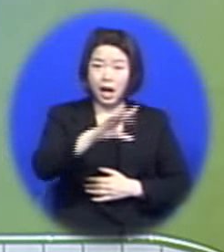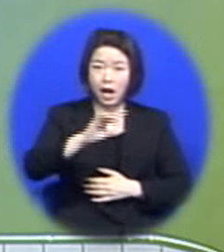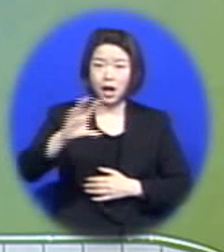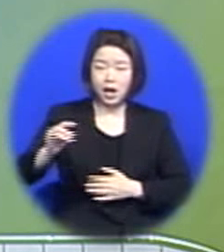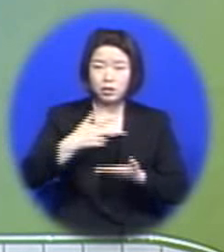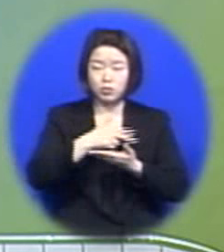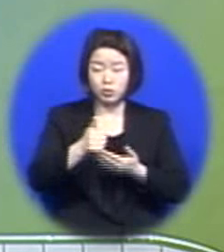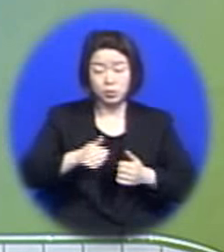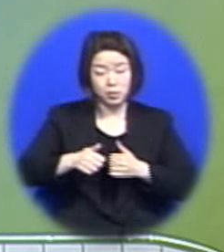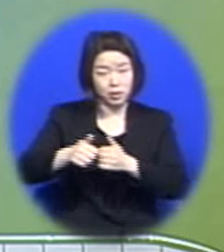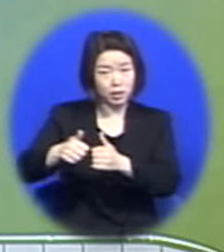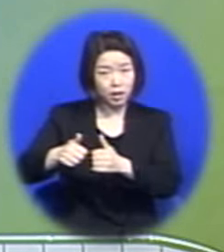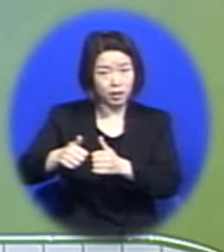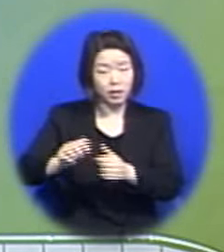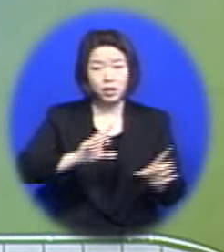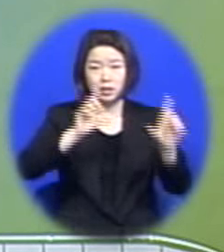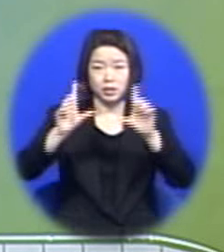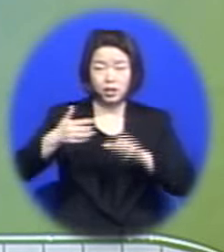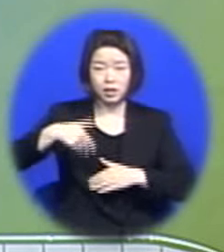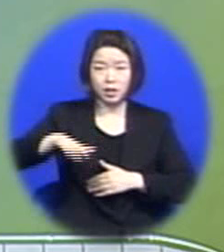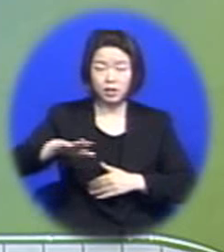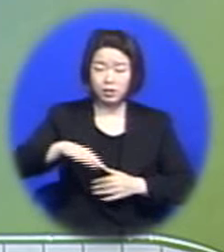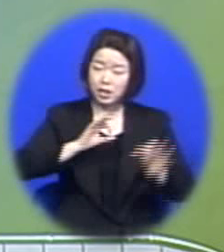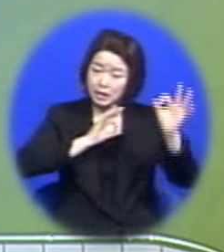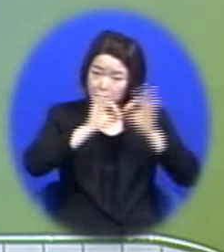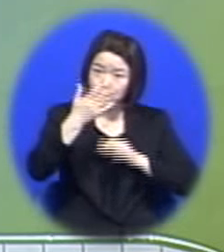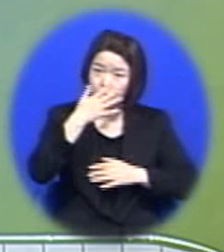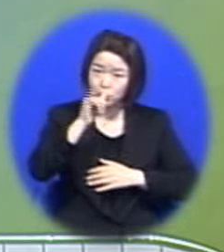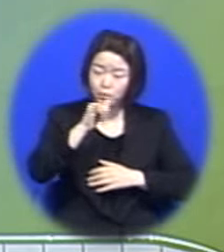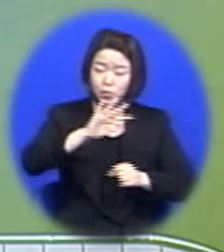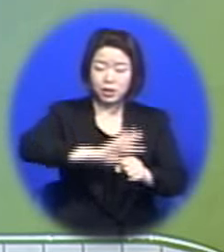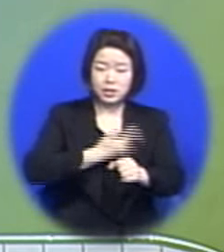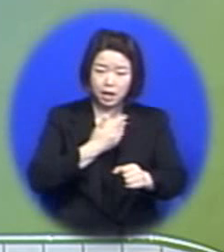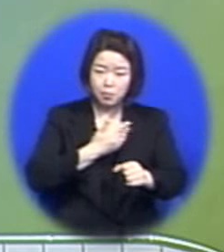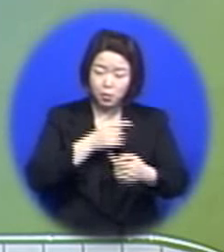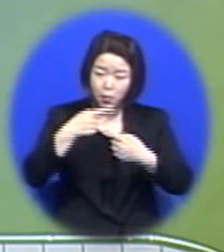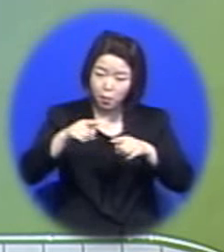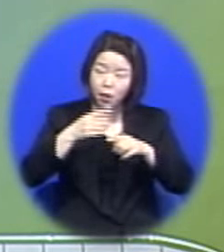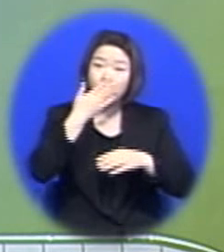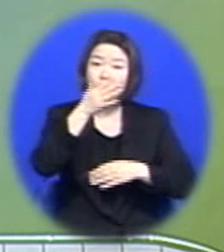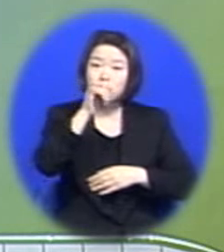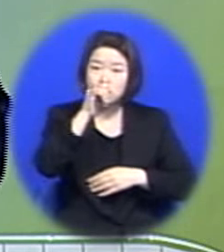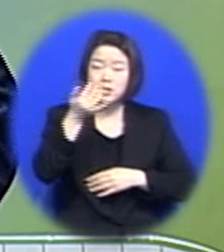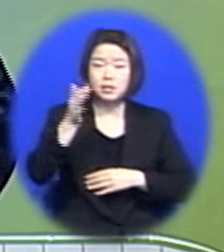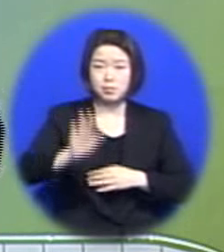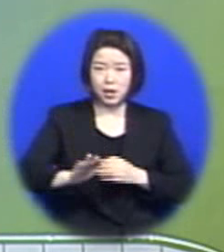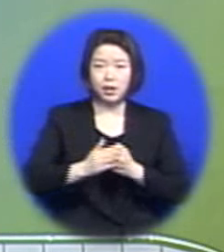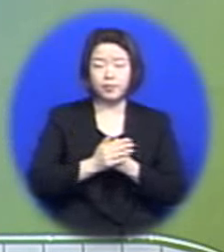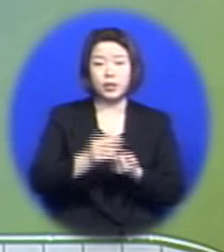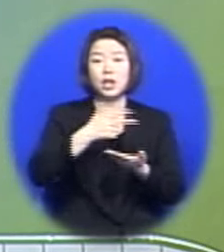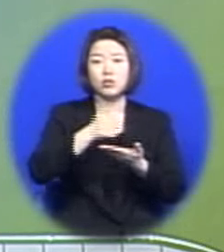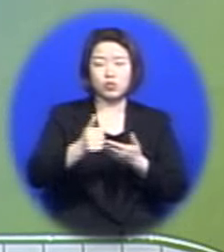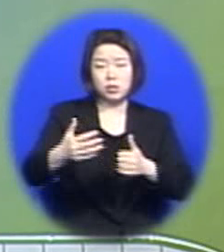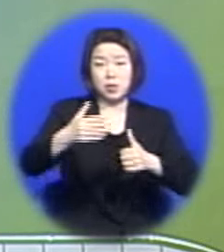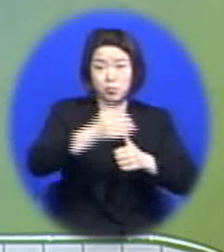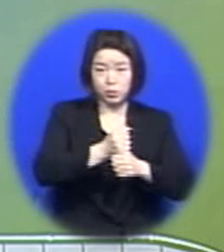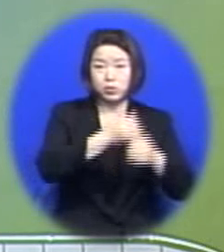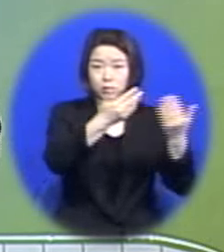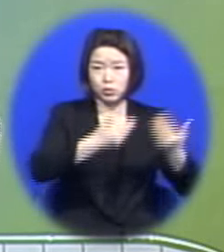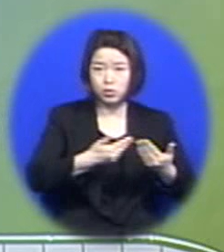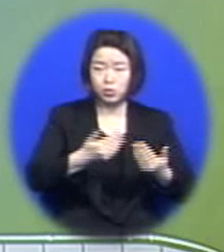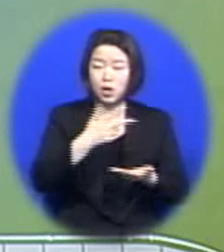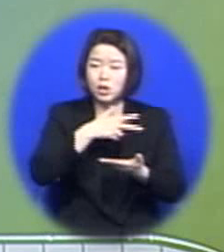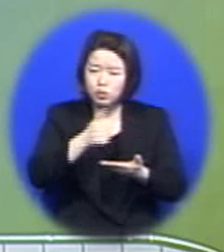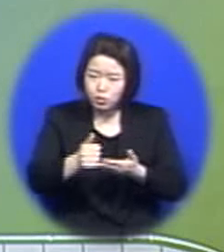주님 따라 사는 것에 실수할 수도 있고 어떤 때는 좀 잘못 판단할 수도 있을 수 있지만 주님이 붙들어 주시고 주님이